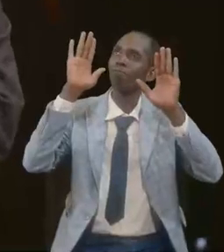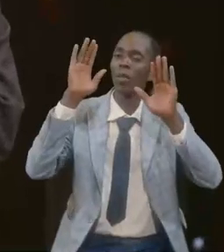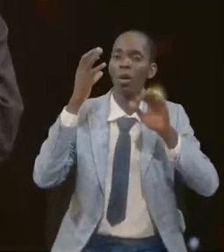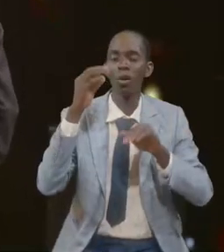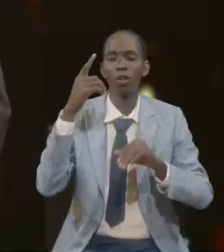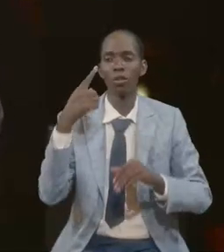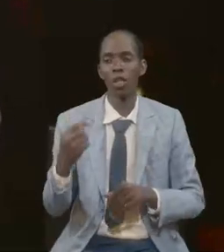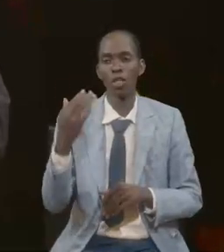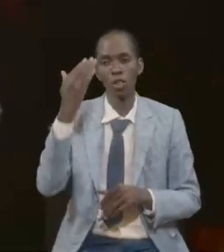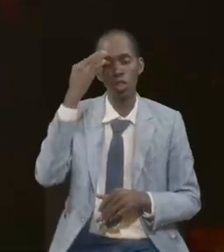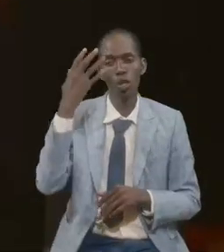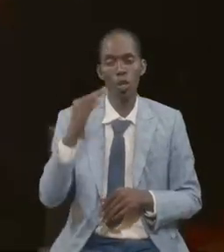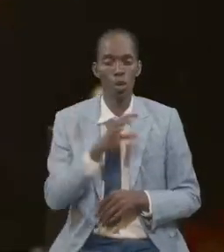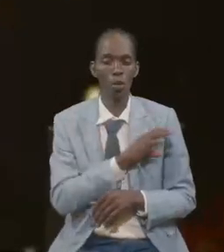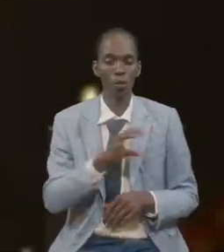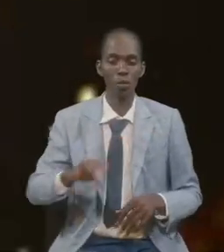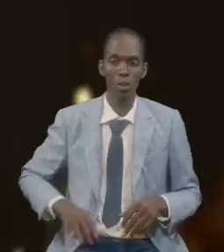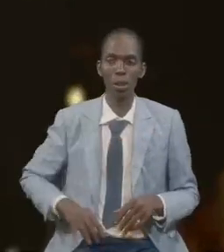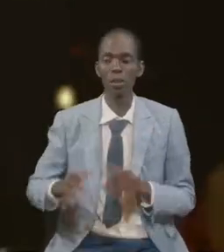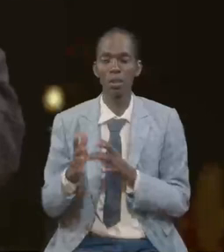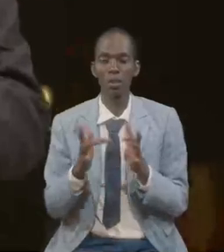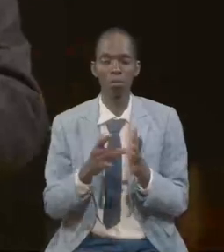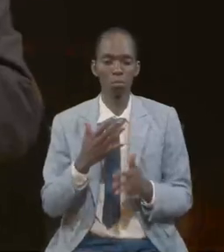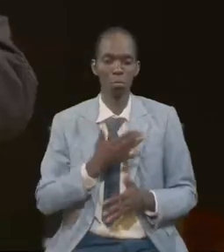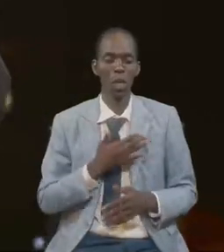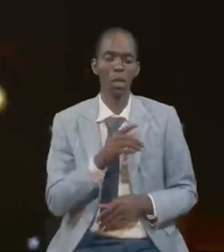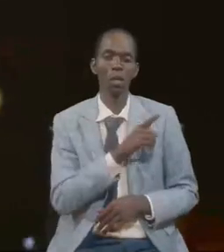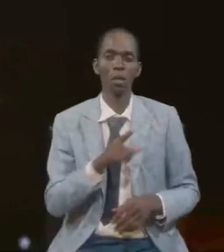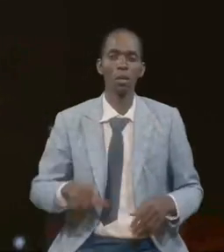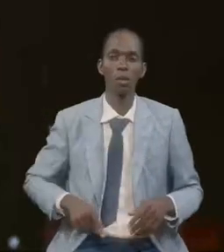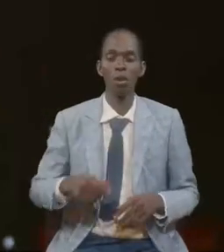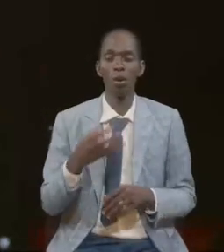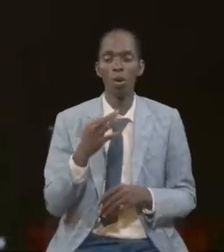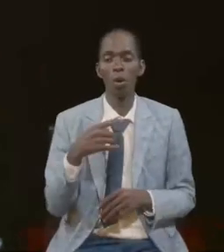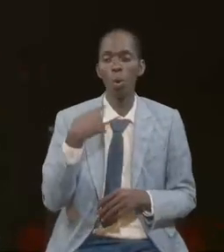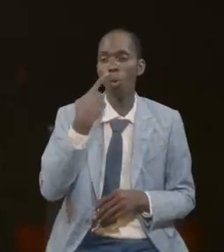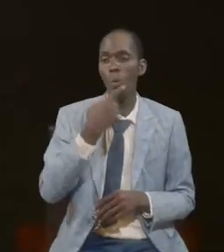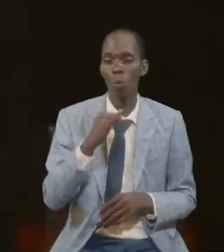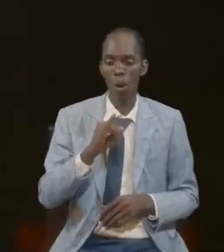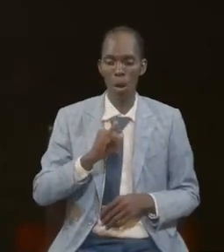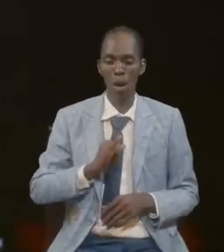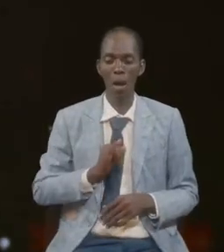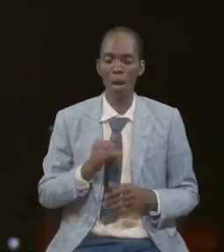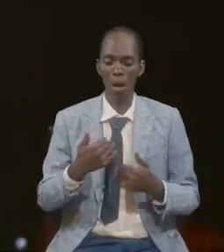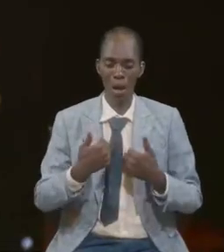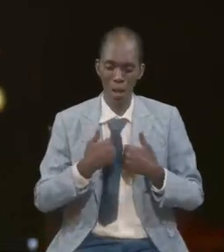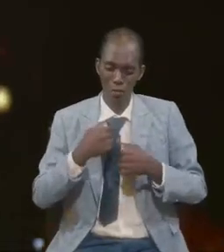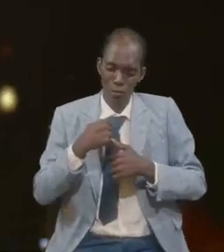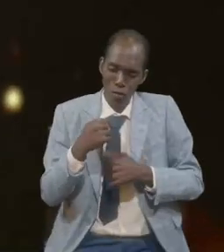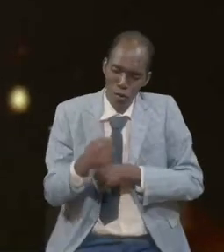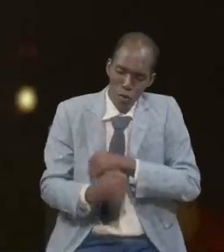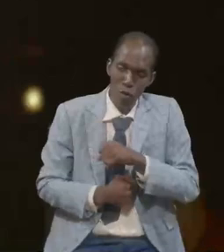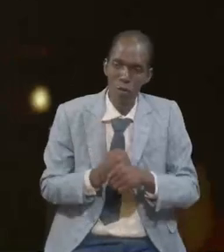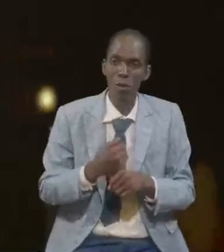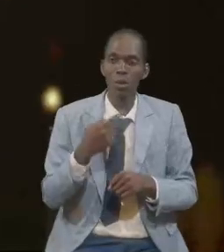la connaissance de Jésus-Christ, mon Seigneur, pour lequel j'ai renoncé à